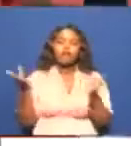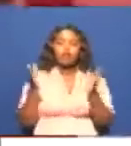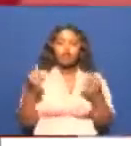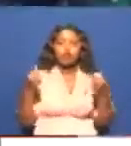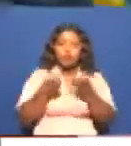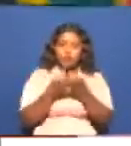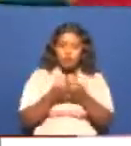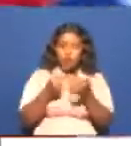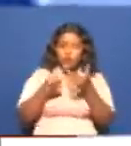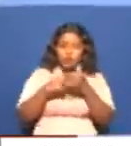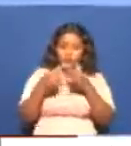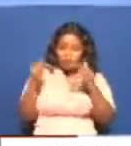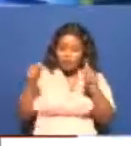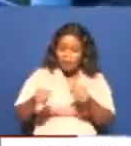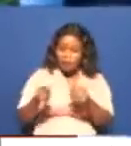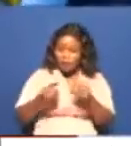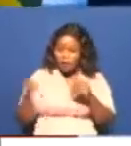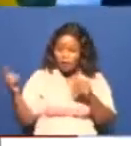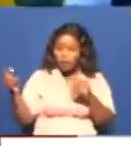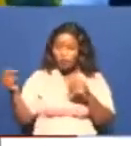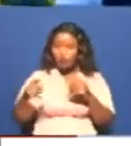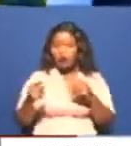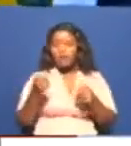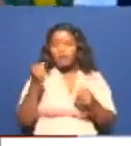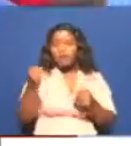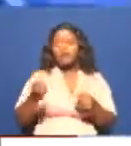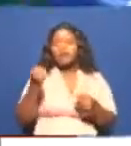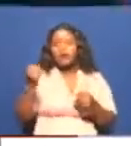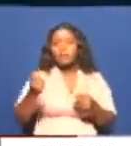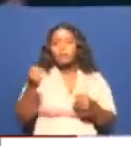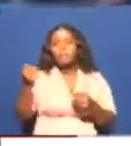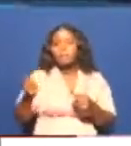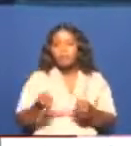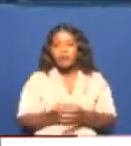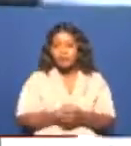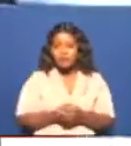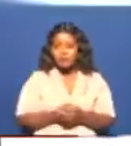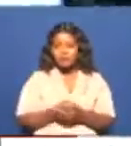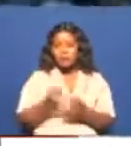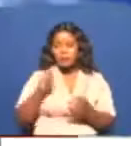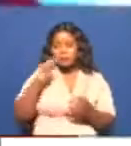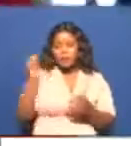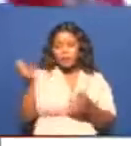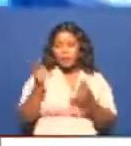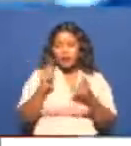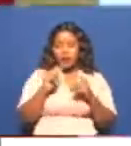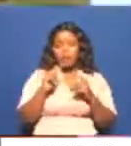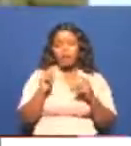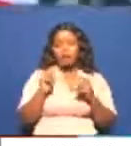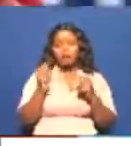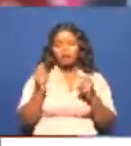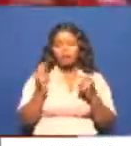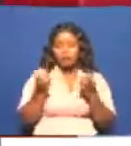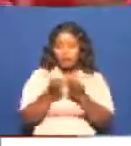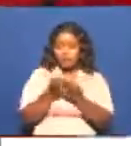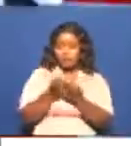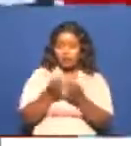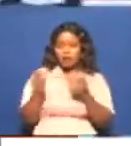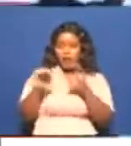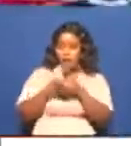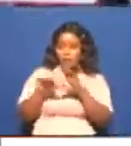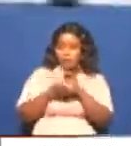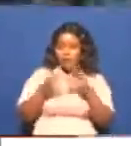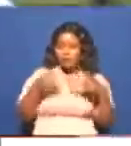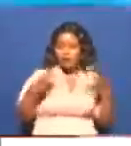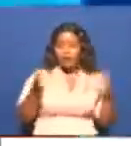sasa hadi mwezi Mei mwaka huu. Hatimaye, mchezaji wa timu ya taifa wanaume wa mpira wa wavu Simon Kipkorir Kosirai amejiunga na Al-Bitsam